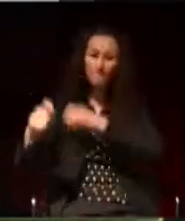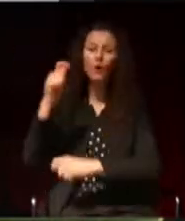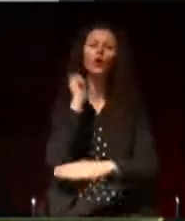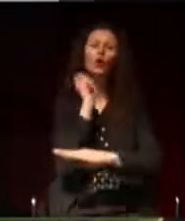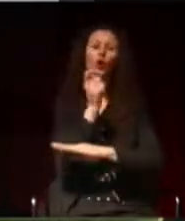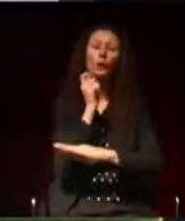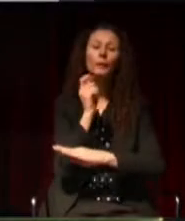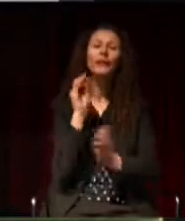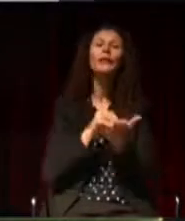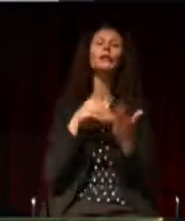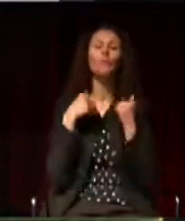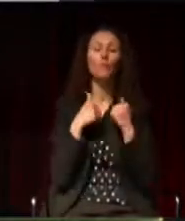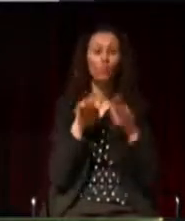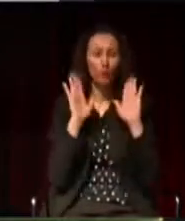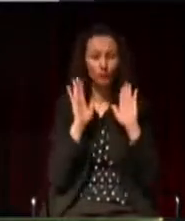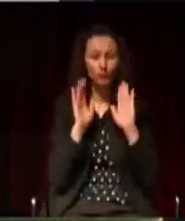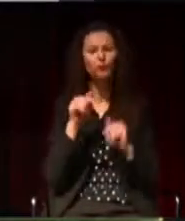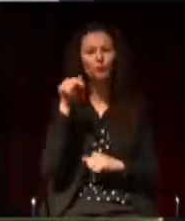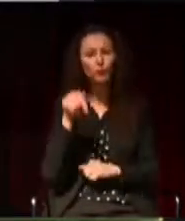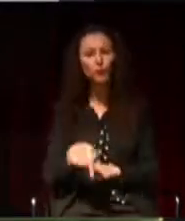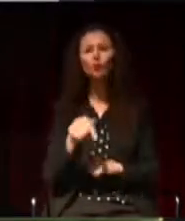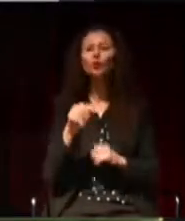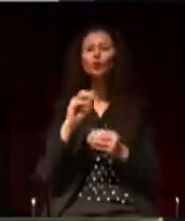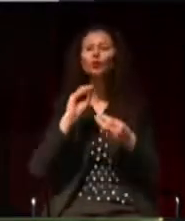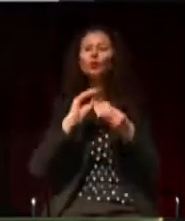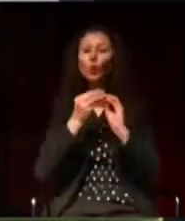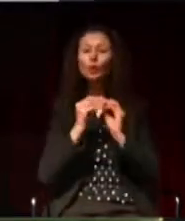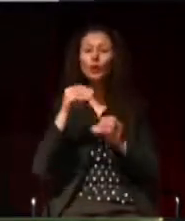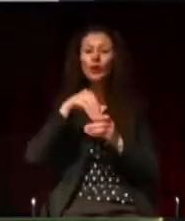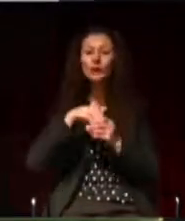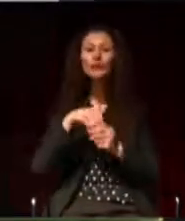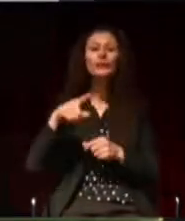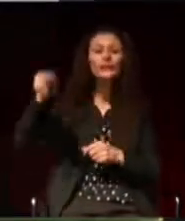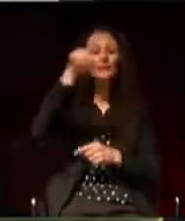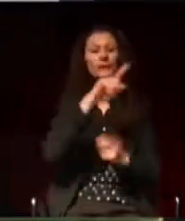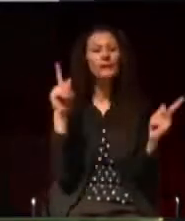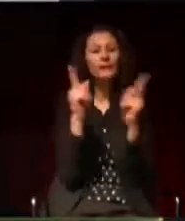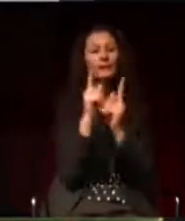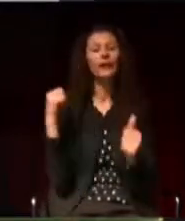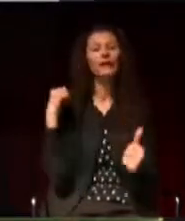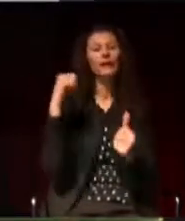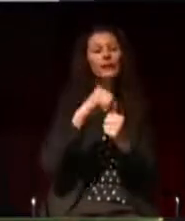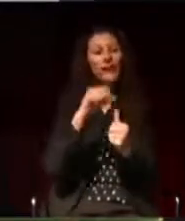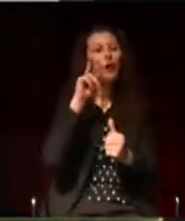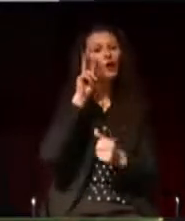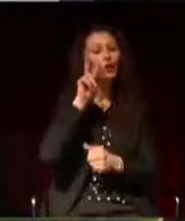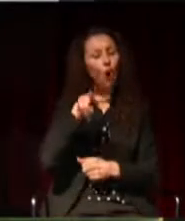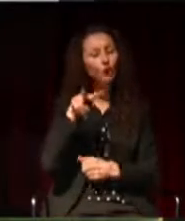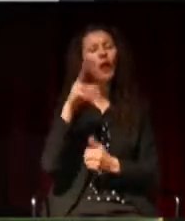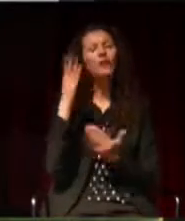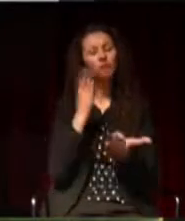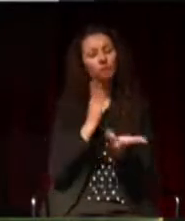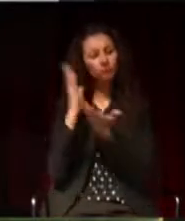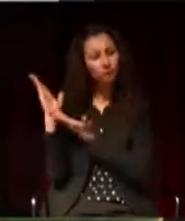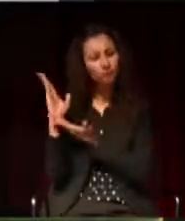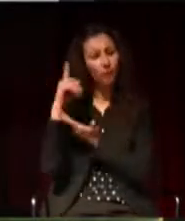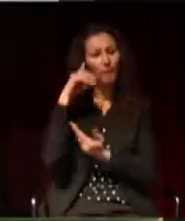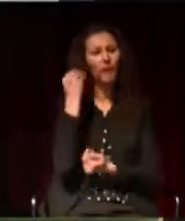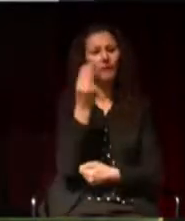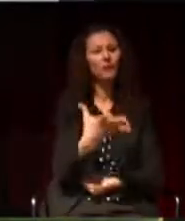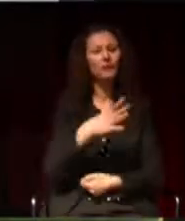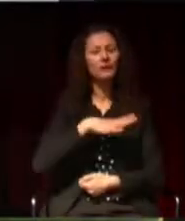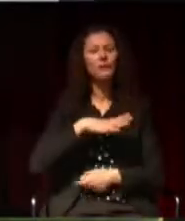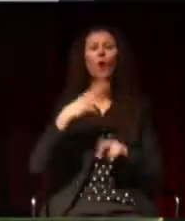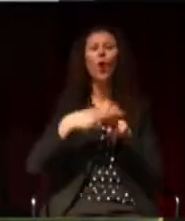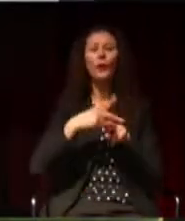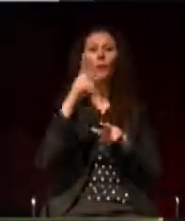gündemine getirmiyor. Bu sorunlar üzerinde sizlere kısaca yine görsel olarak da bilgi vermek isterim.